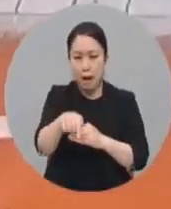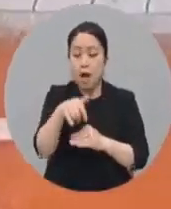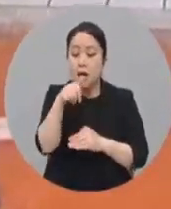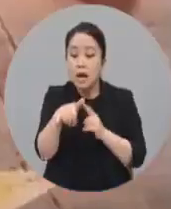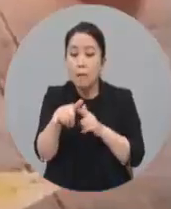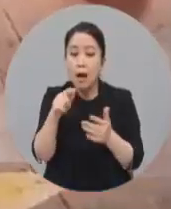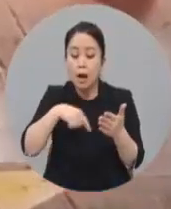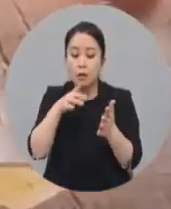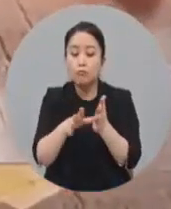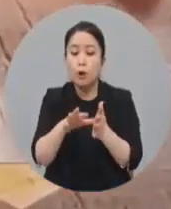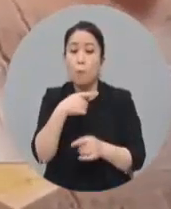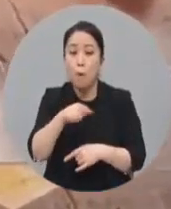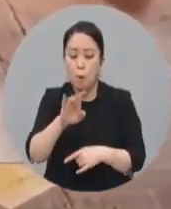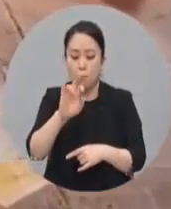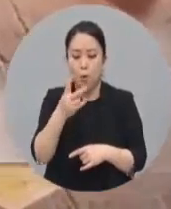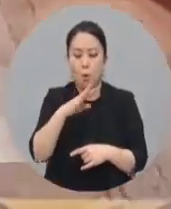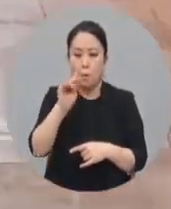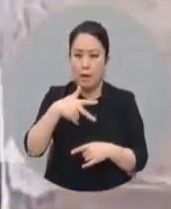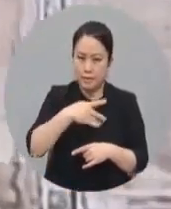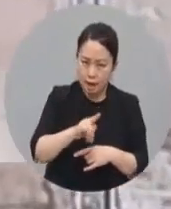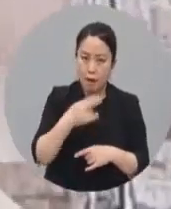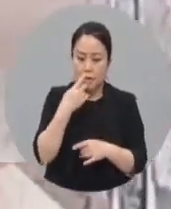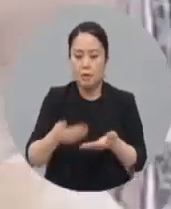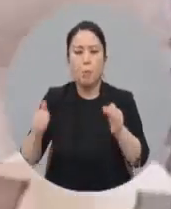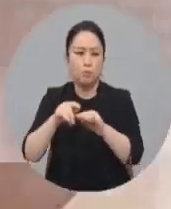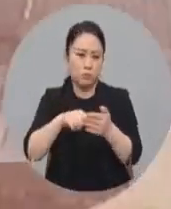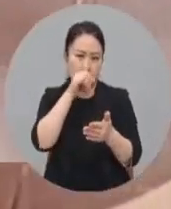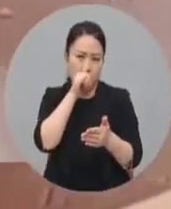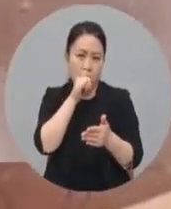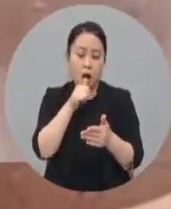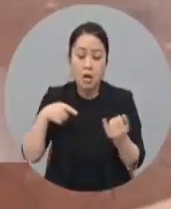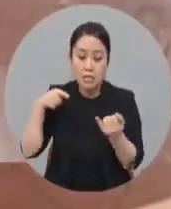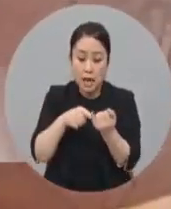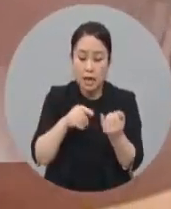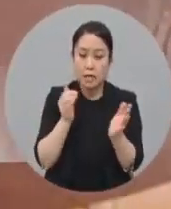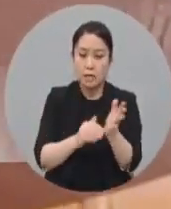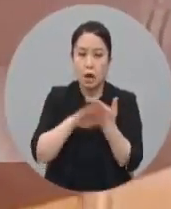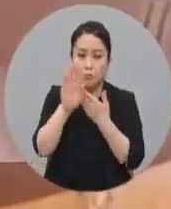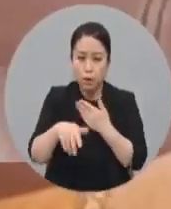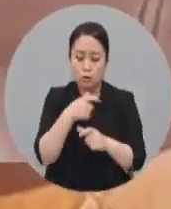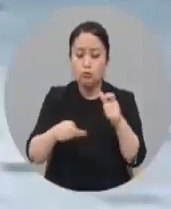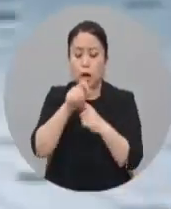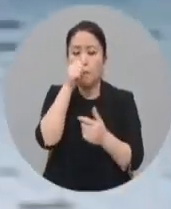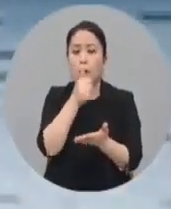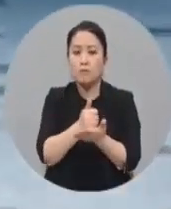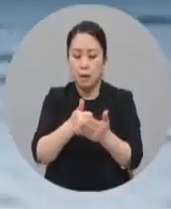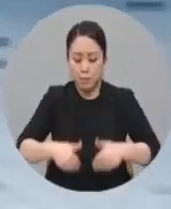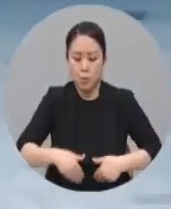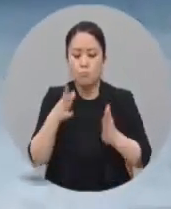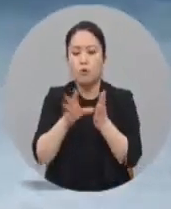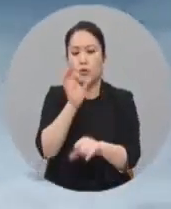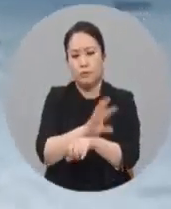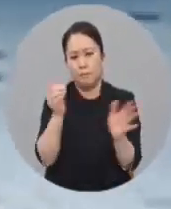든 물건은 표백제와 비닐봉지. 또래 여성을 살해한 뒤 추가 범행에 필요한 물건을 구입한 겁니다.